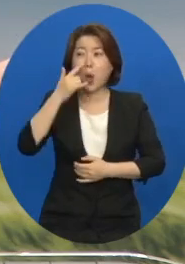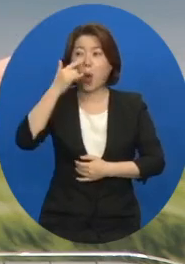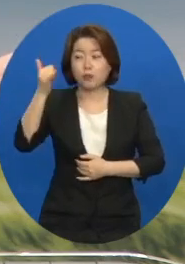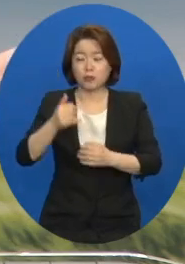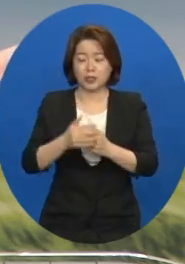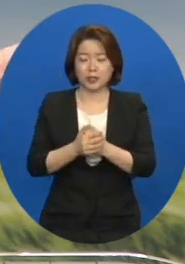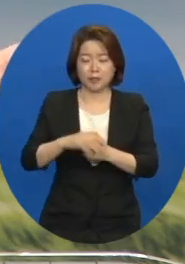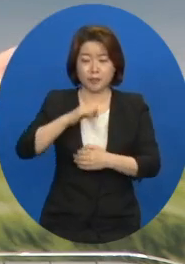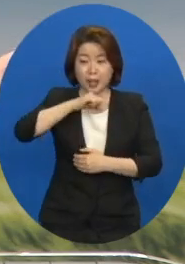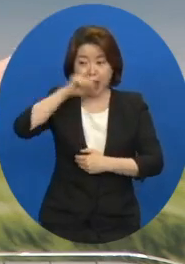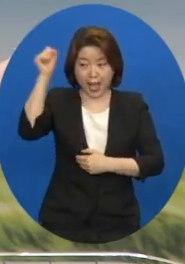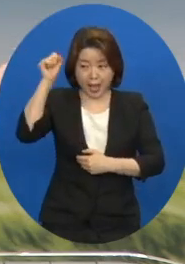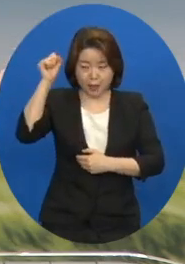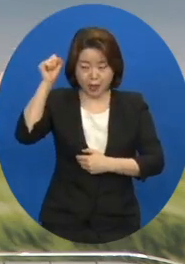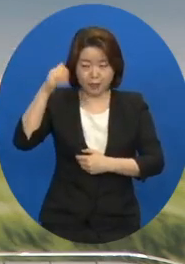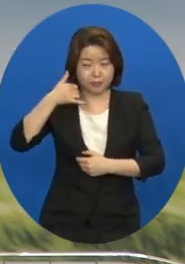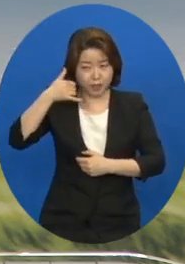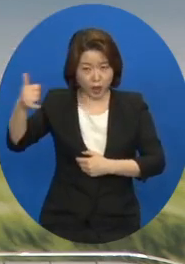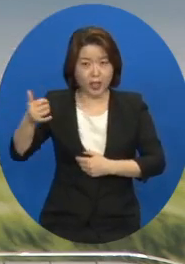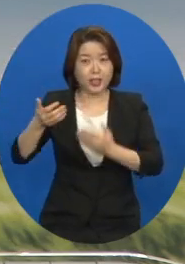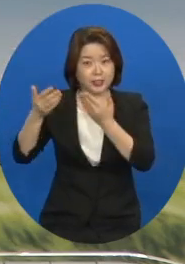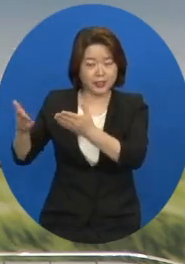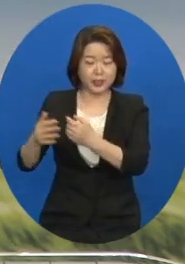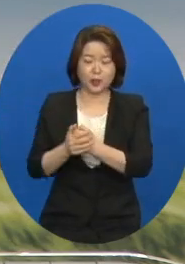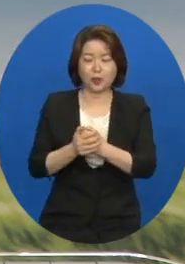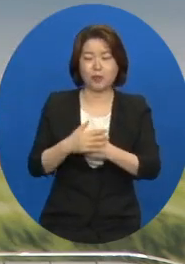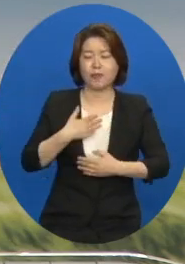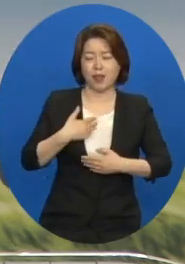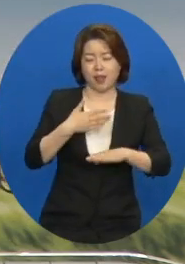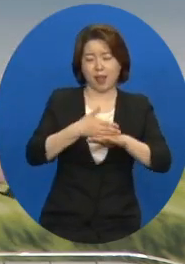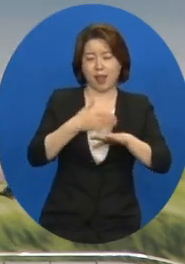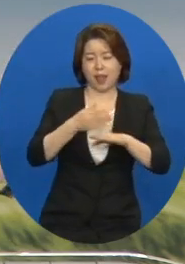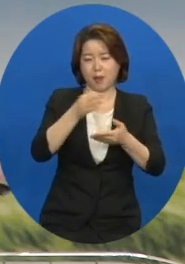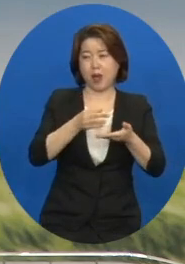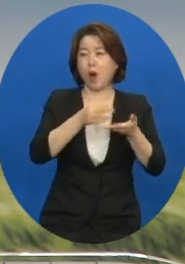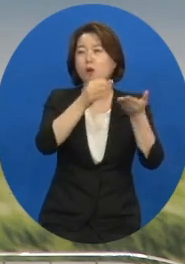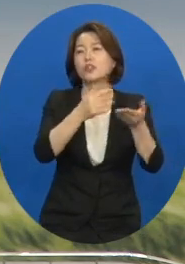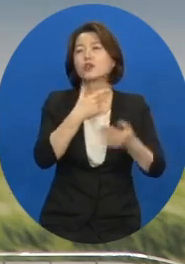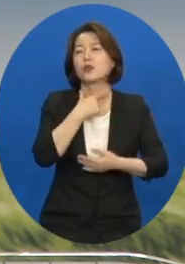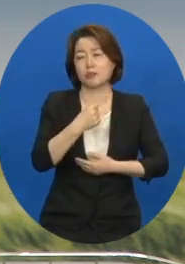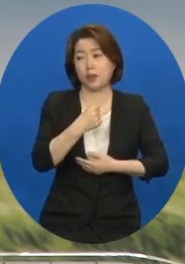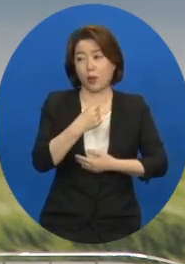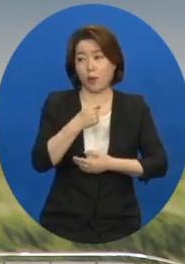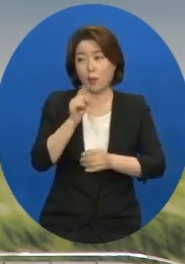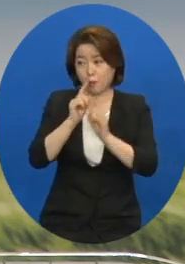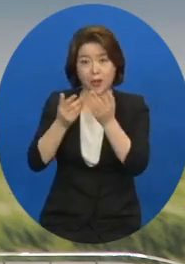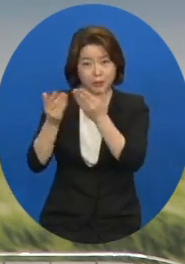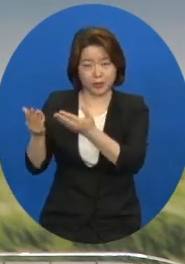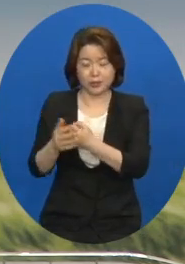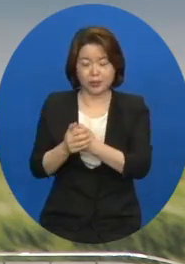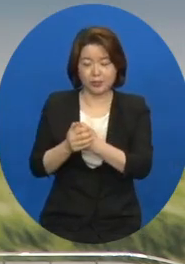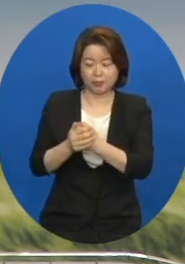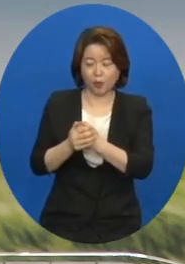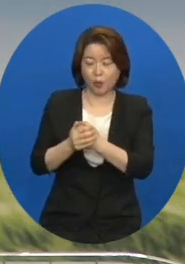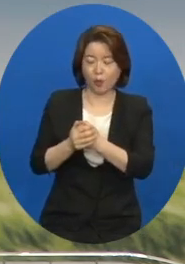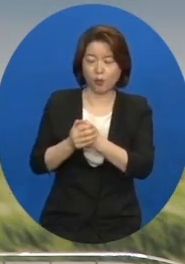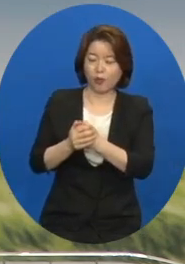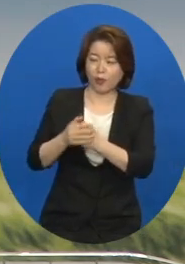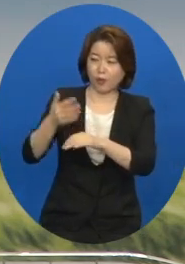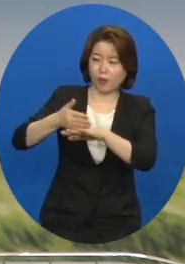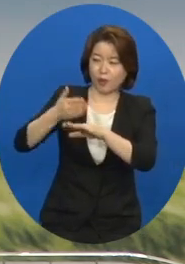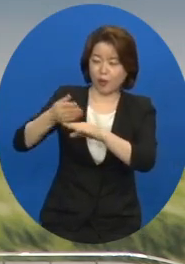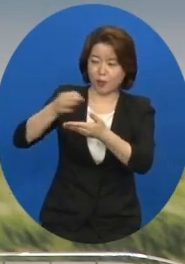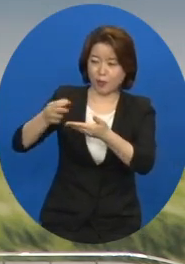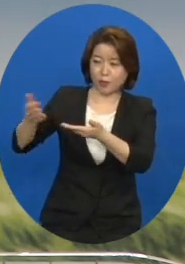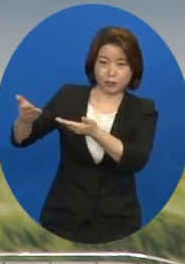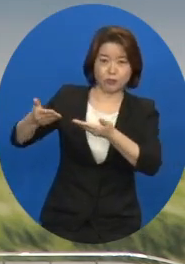합격 사실을 알려드리고 그리고 감사헌금을 하고 싶다고 그랬더니 감사헌금 하라고